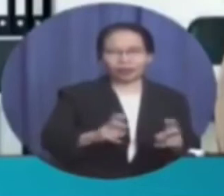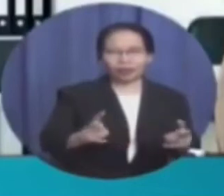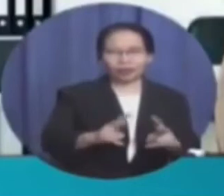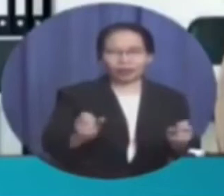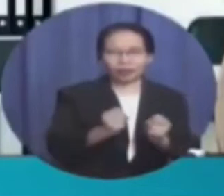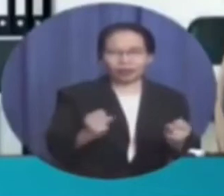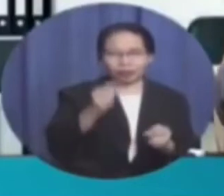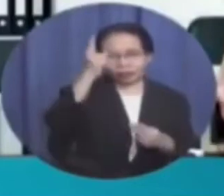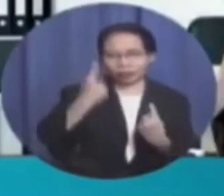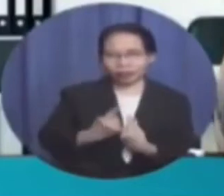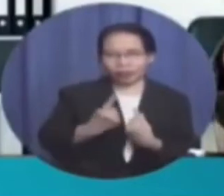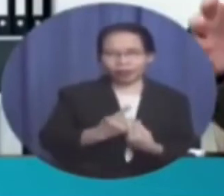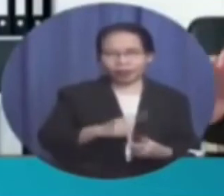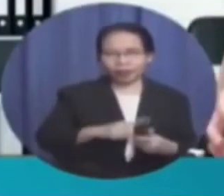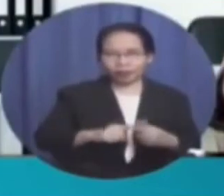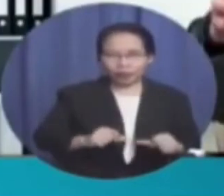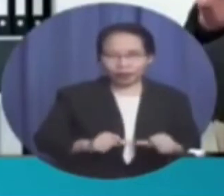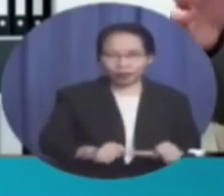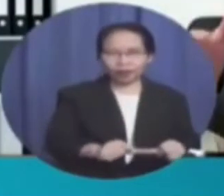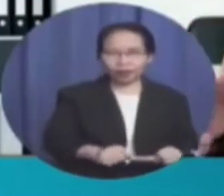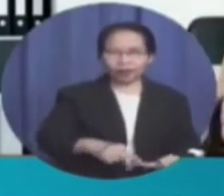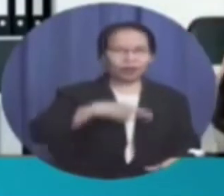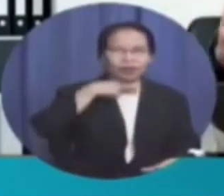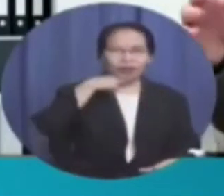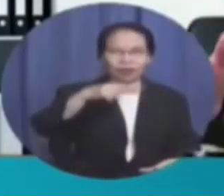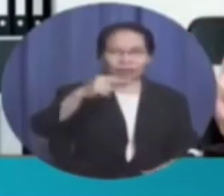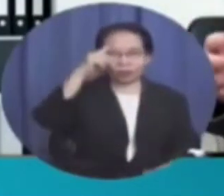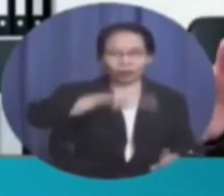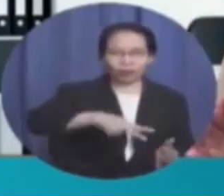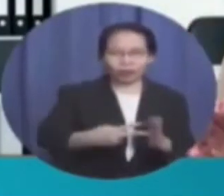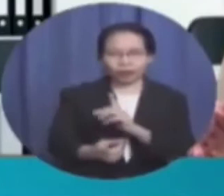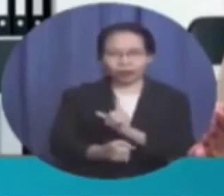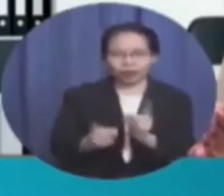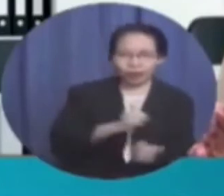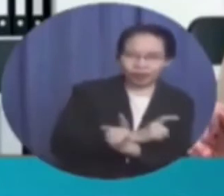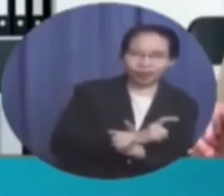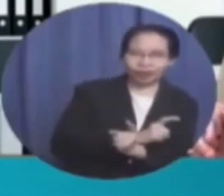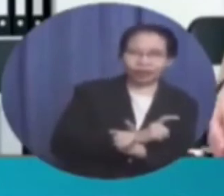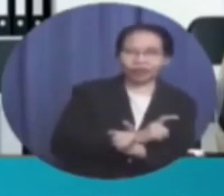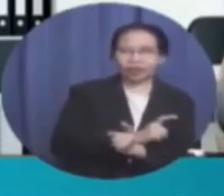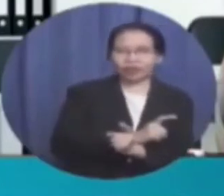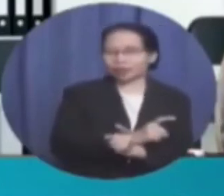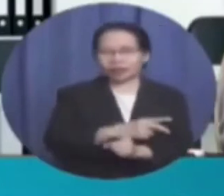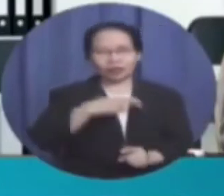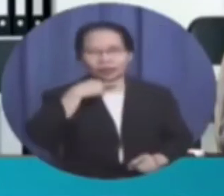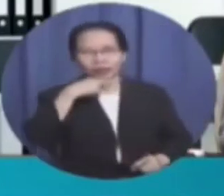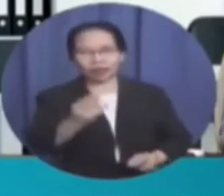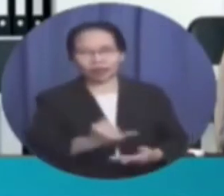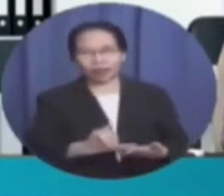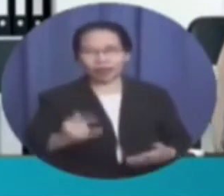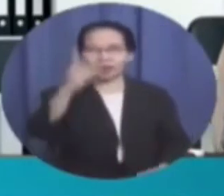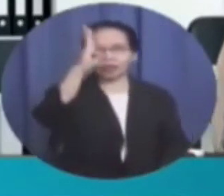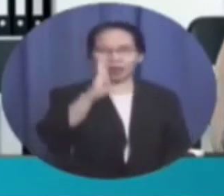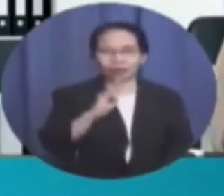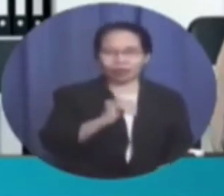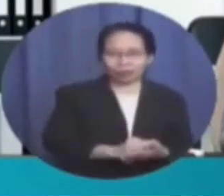na kasalanan lang, pagkatuloy-tuloy ka, hindi, wala ka ng intensyon na magbago, hindi ka na rin magiging dapat sa